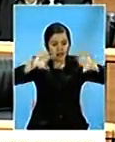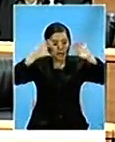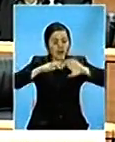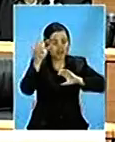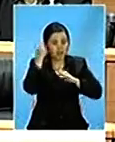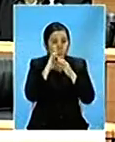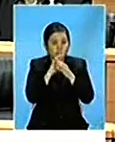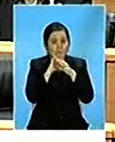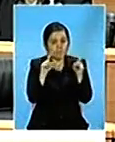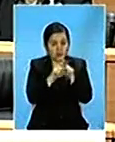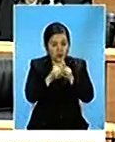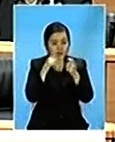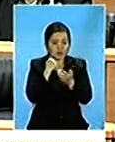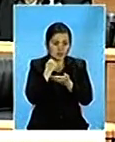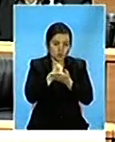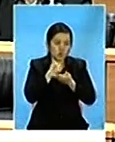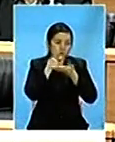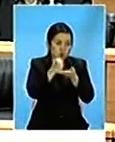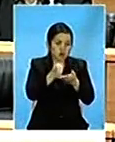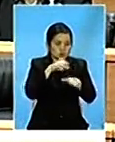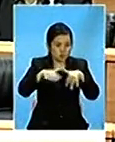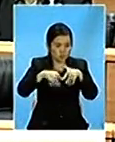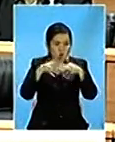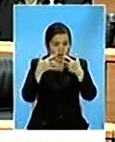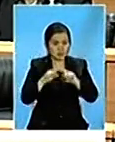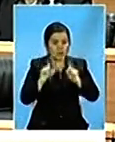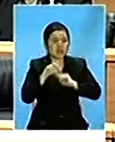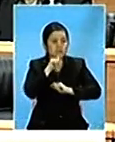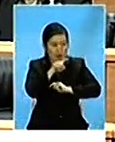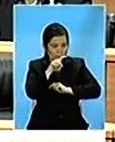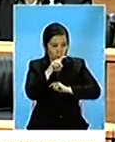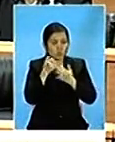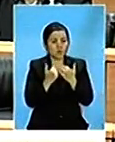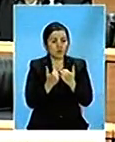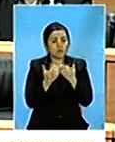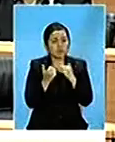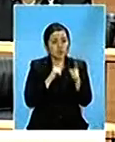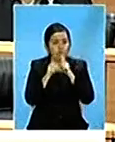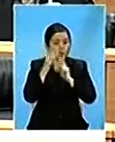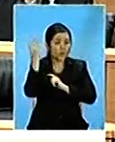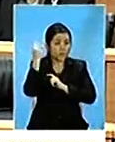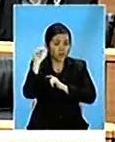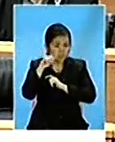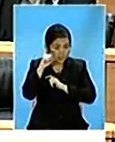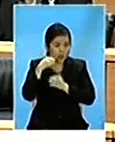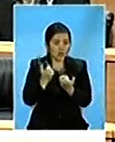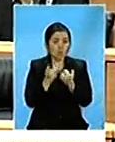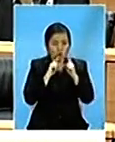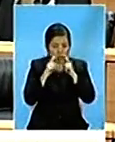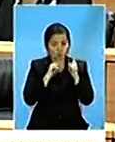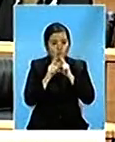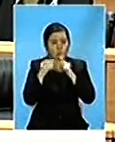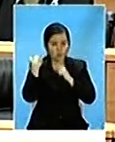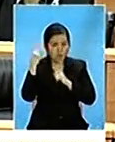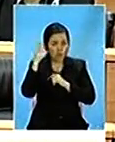กับเรื่องนี้และก็ทำให้กับพี่น้องประชาชนครับที่ผมถามต่อไปก็คือว่าเราคุยกันเมื่อวานแล้วเราคุยกันวันนี้แล้วเ